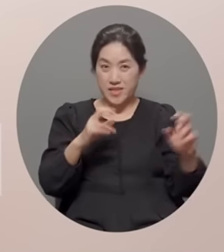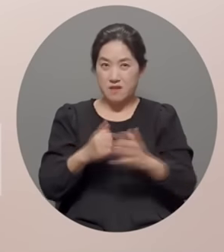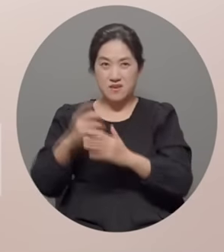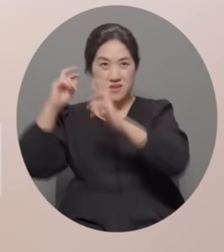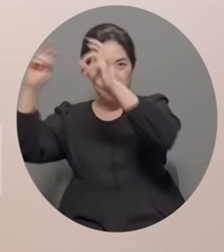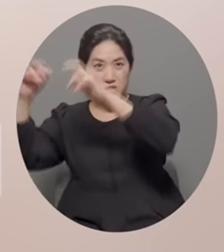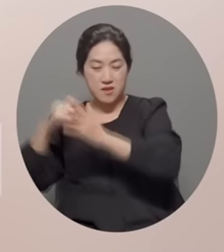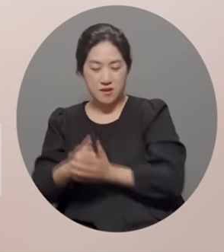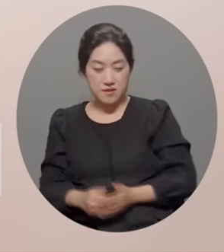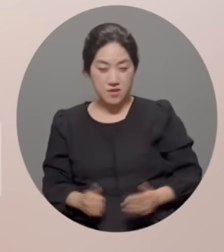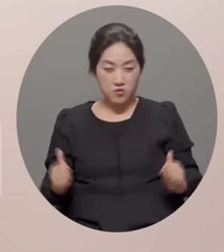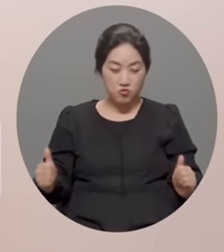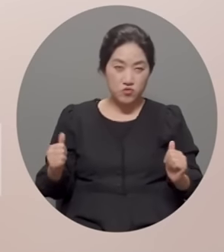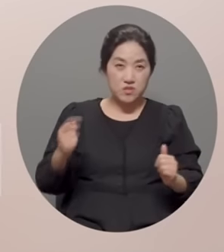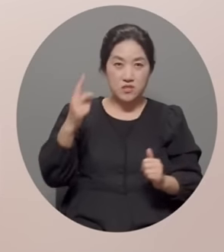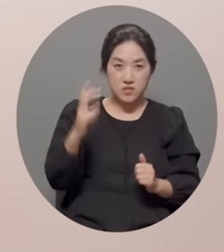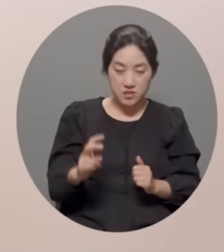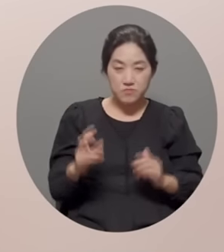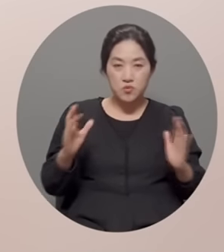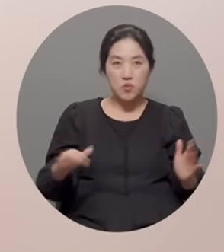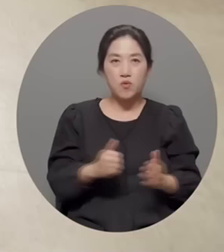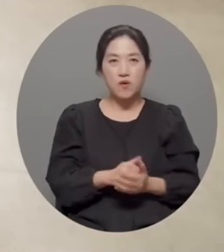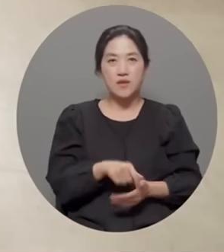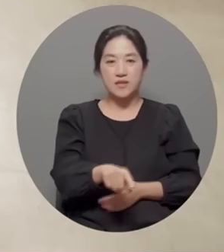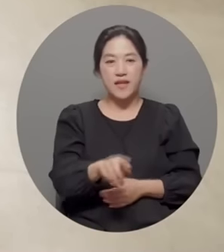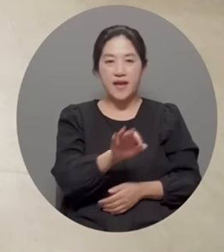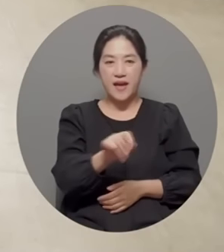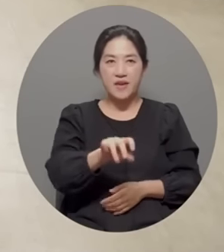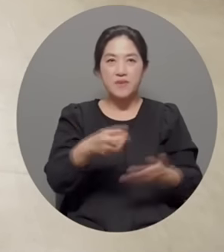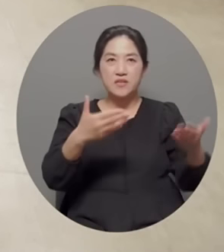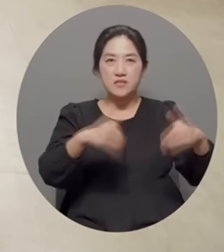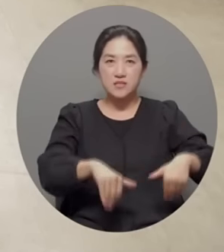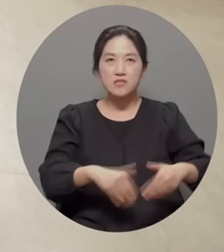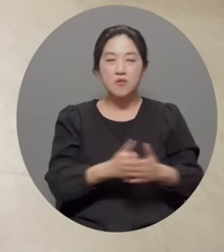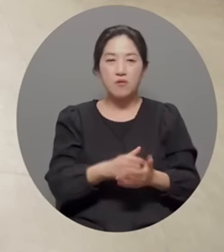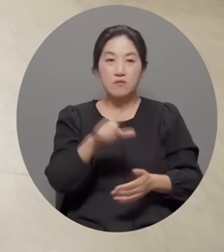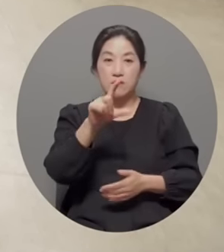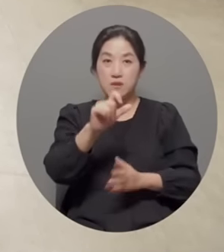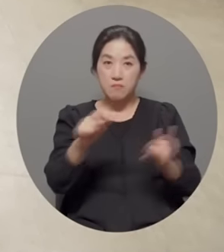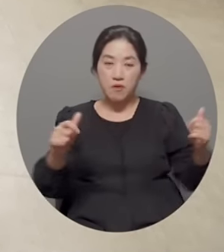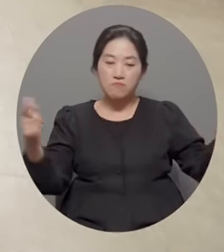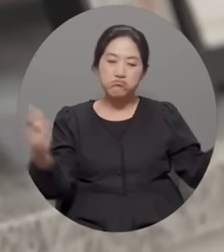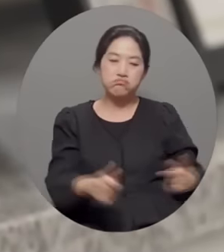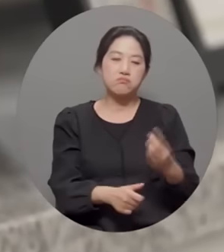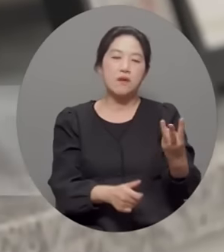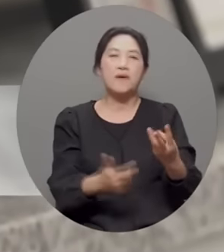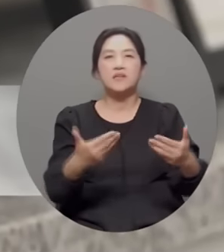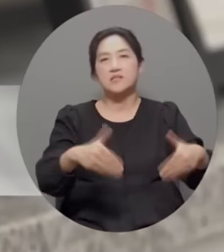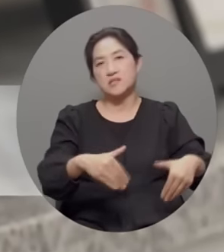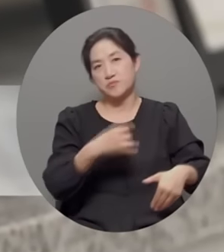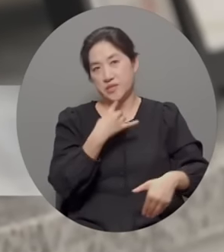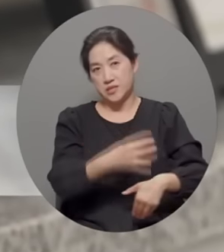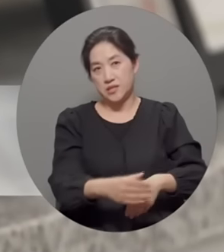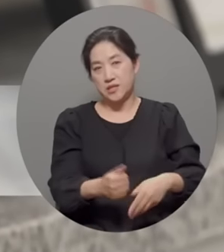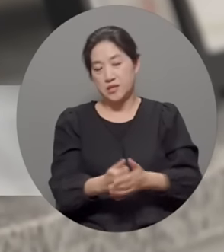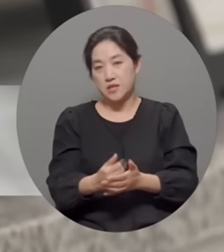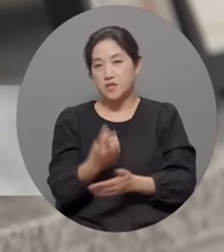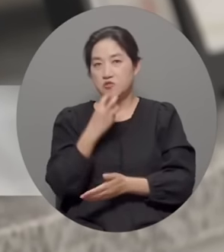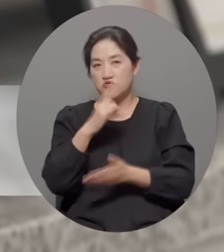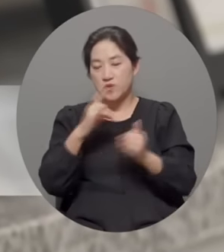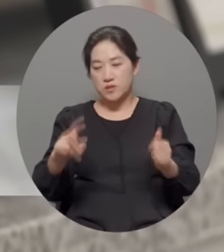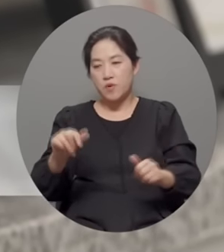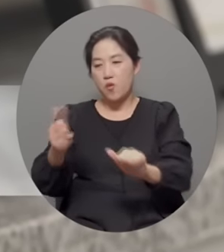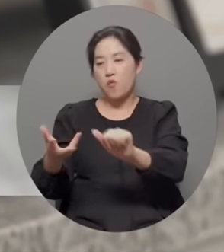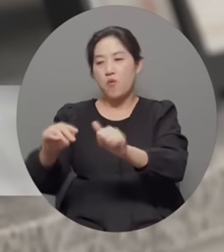소송은 20여 건. 그 사이 15명이었던 아이밀 직원은 3명으로 줄었습니다. 최근 서울중앙지법이 5억 원